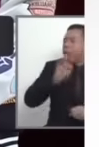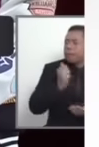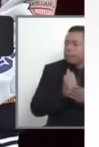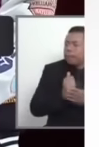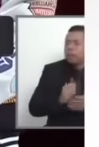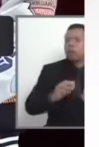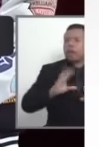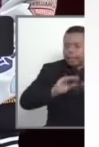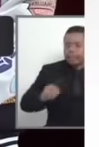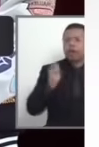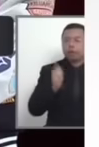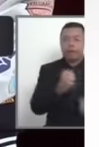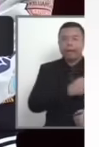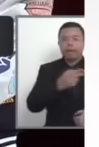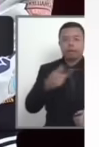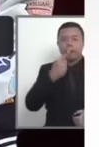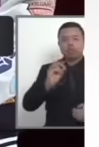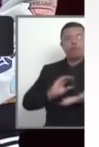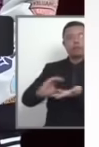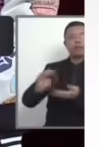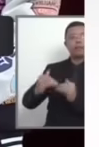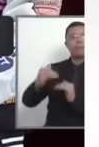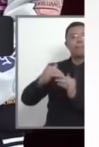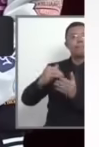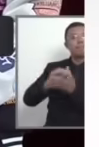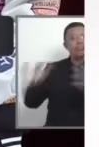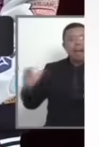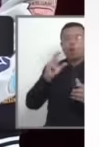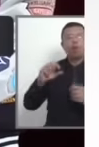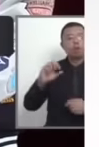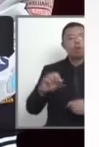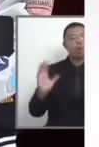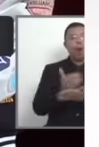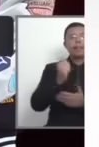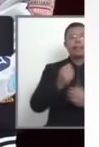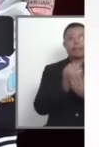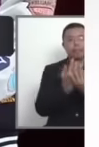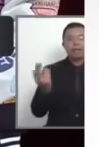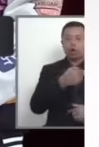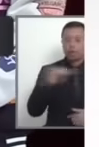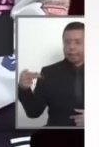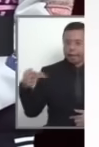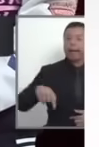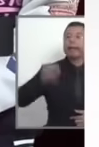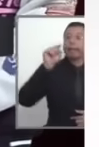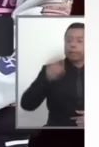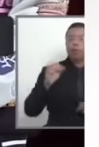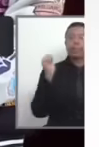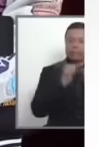kesiapan beliau untuk menjadi pemimpin yang bukan hanya sekedar bicara dari atas panggung, bukan hanya sekedar